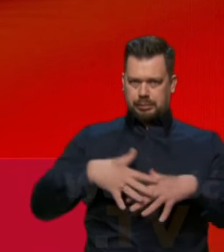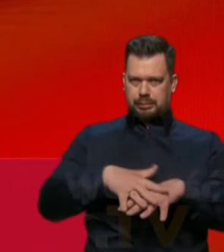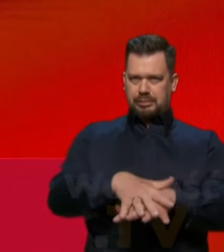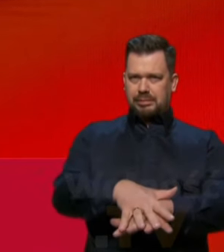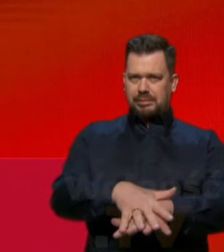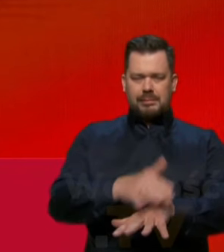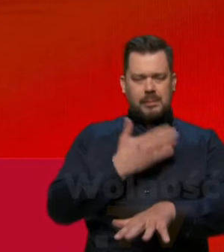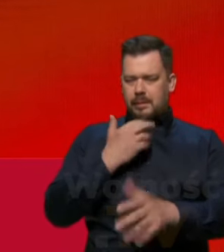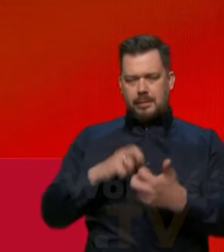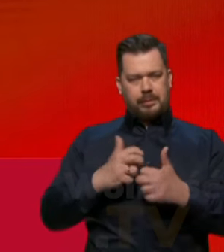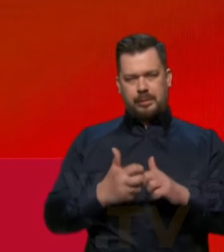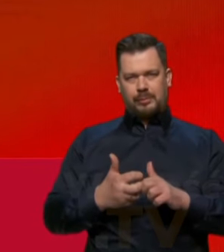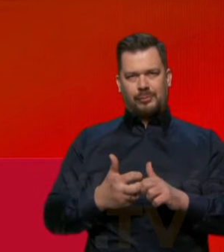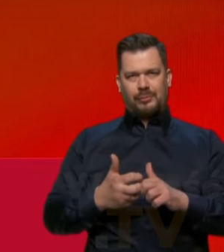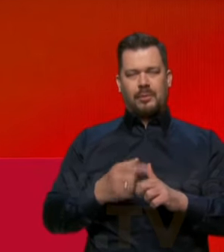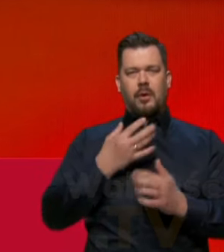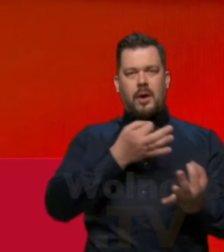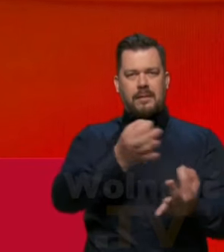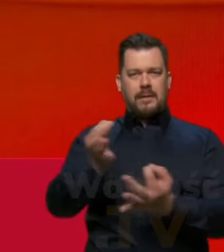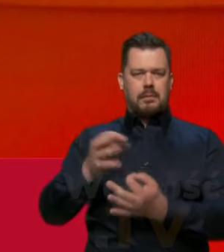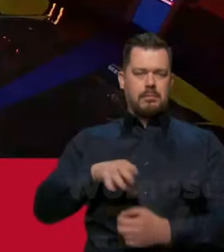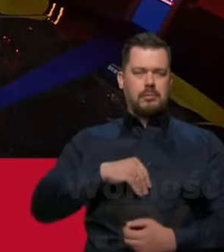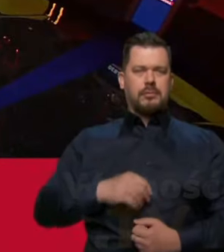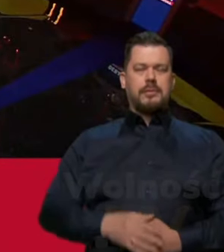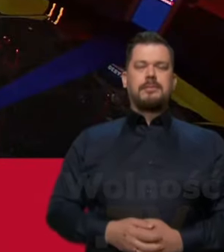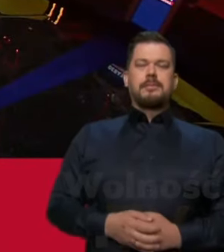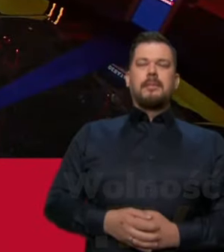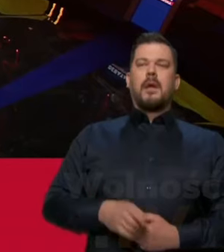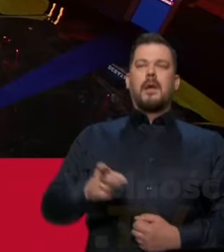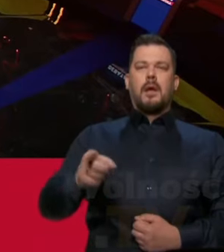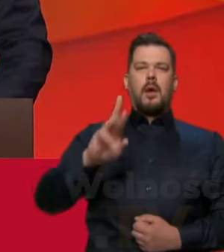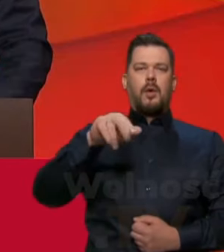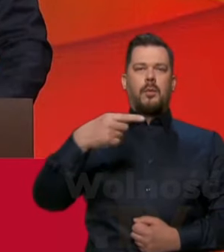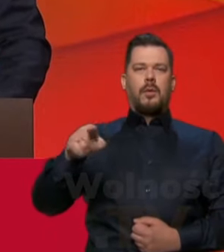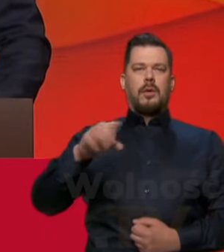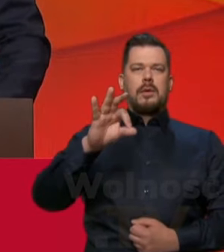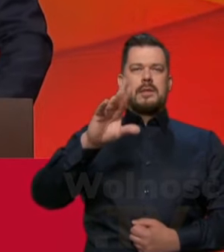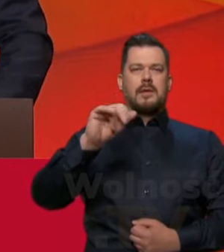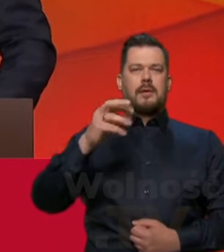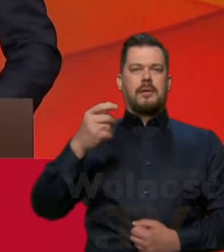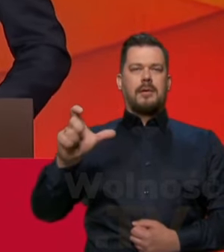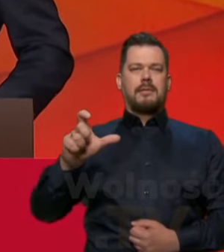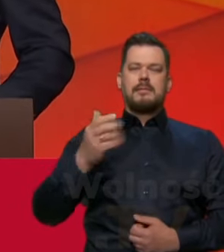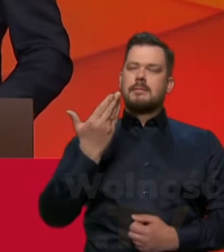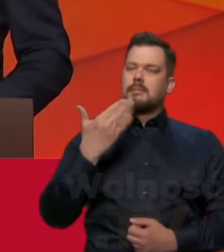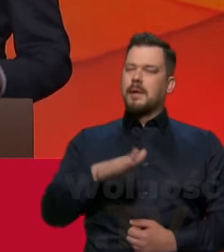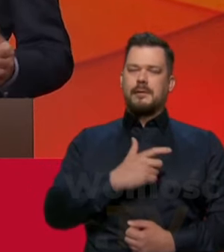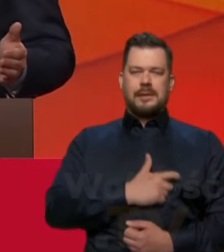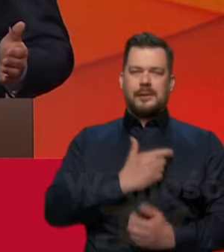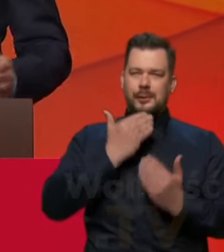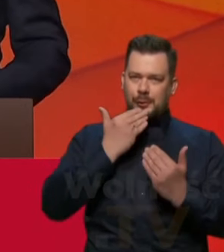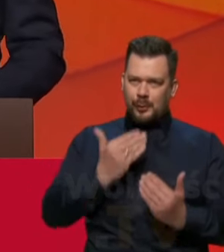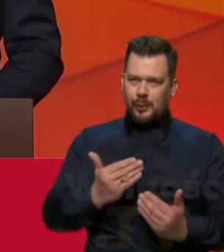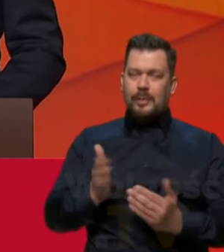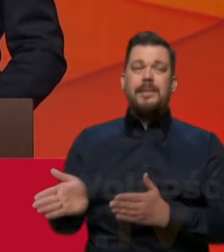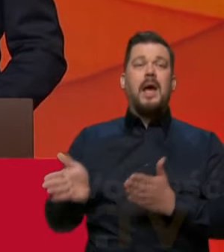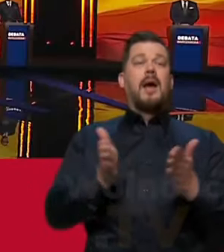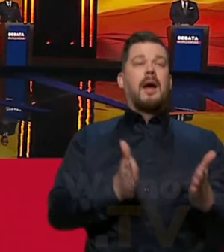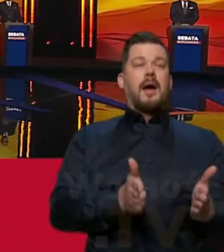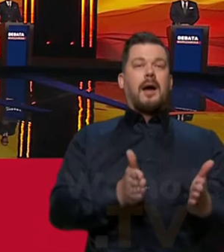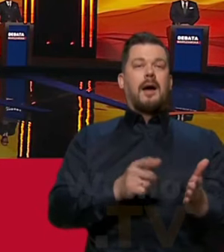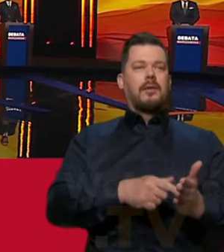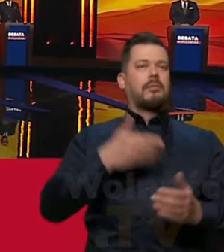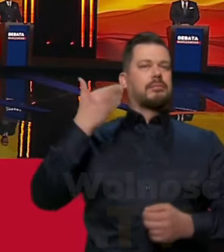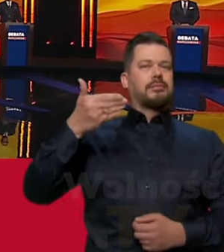kompromis osiągnąć i poddać je referendum. Odpowiadał Romuald Starosielec. Bardzo serdecznie dziękuję. Jako kolejny